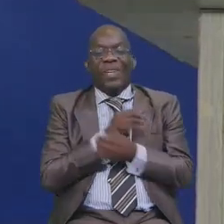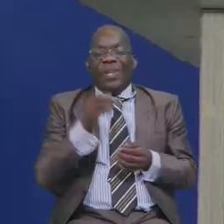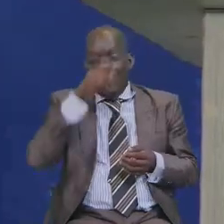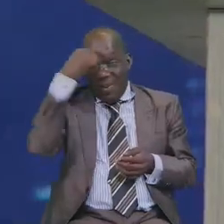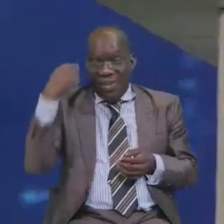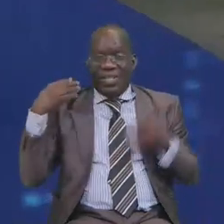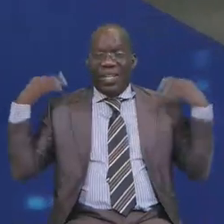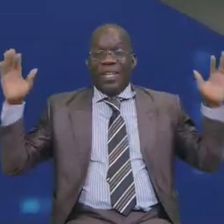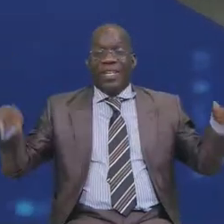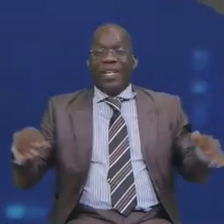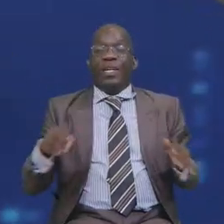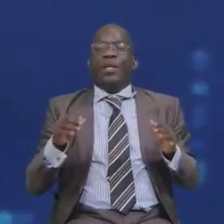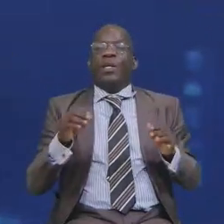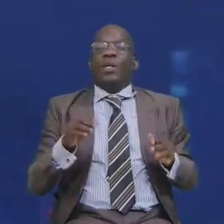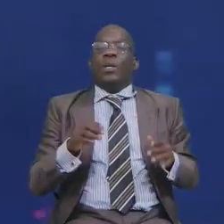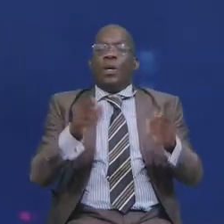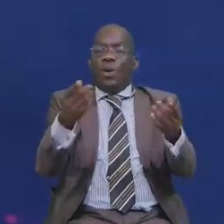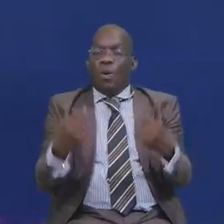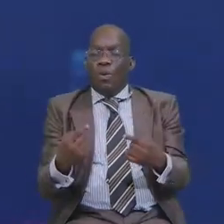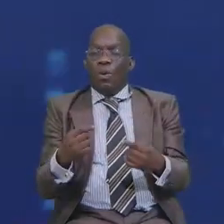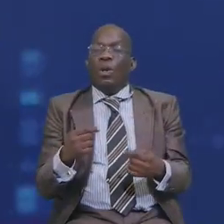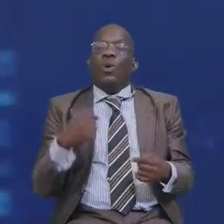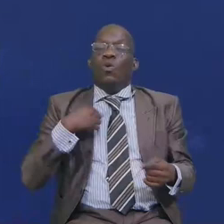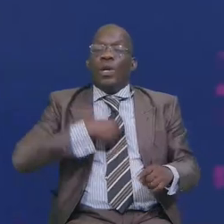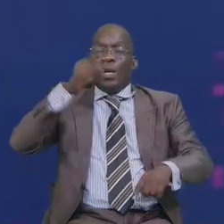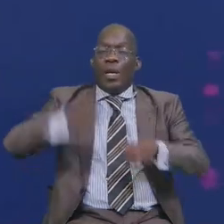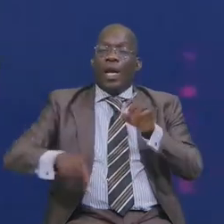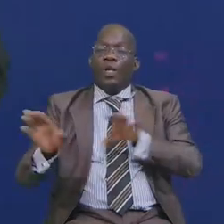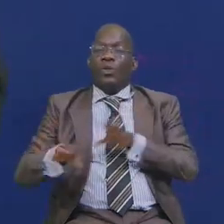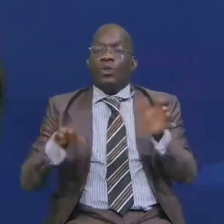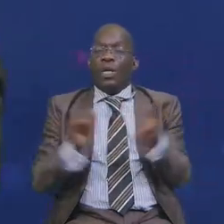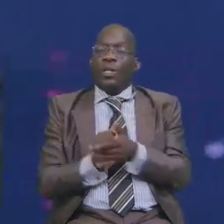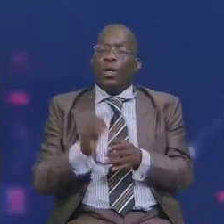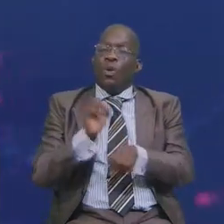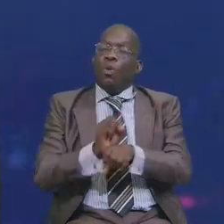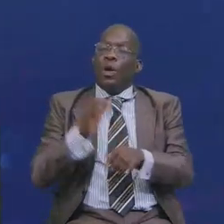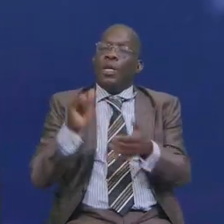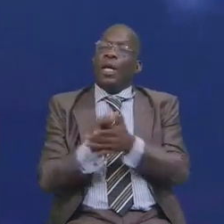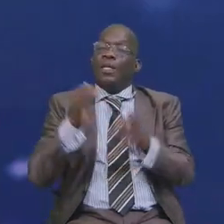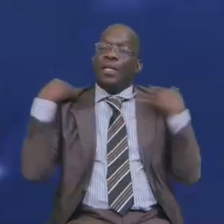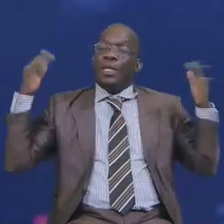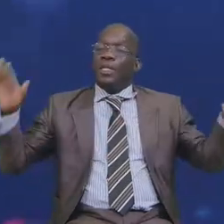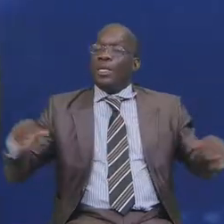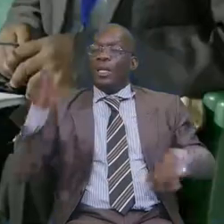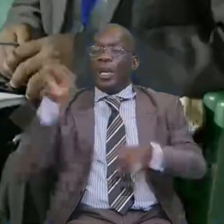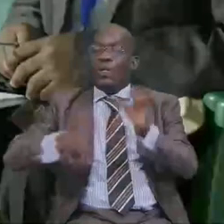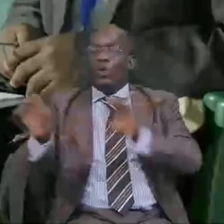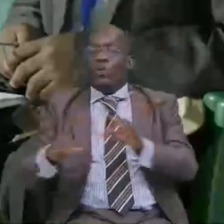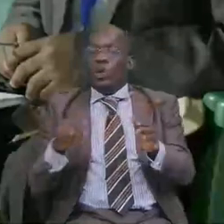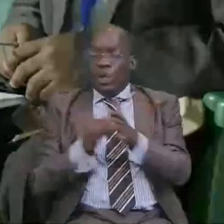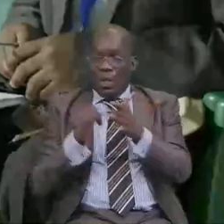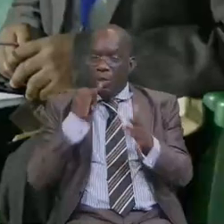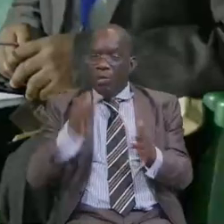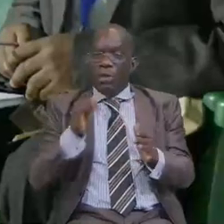vient. Oh, on ne pouvait pas le faire. L'œuvre qu'un évangéliste n'a pas pu, qu'un ange n'a pas pu le faire était